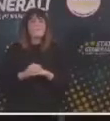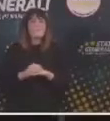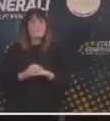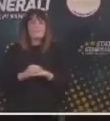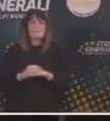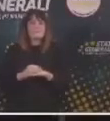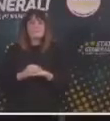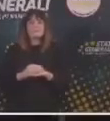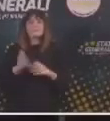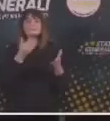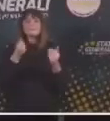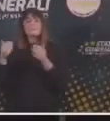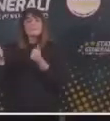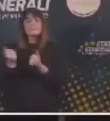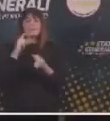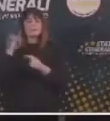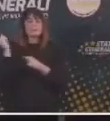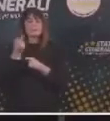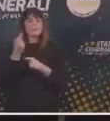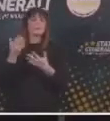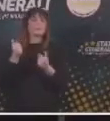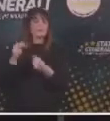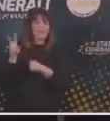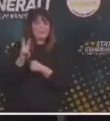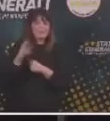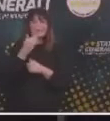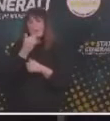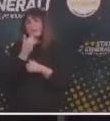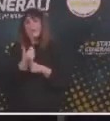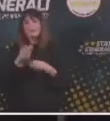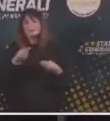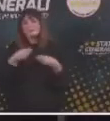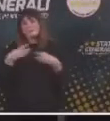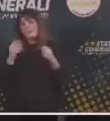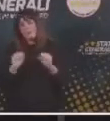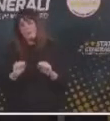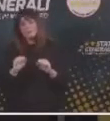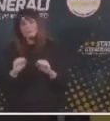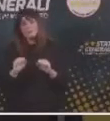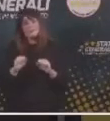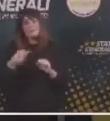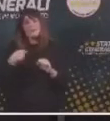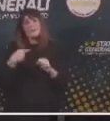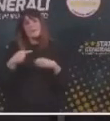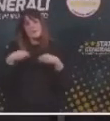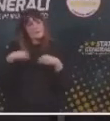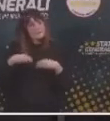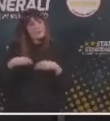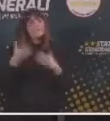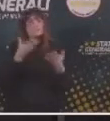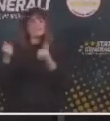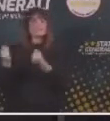ciao a tutti ciao vito grazie per avermi dato la possibilità di fare questo saluto come capo delegazione